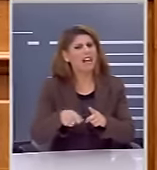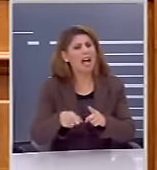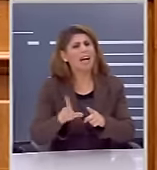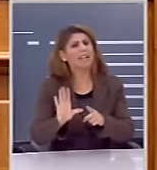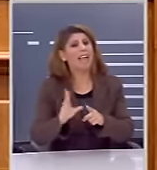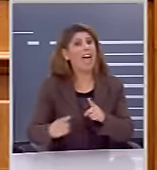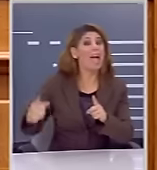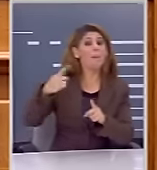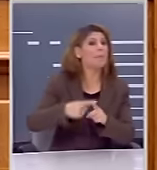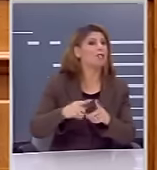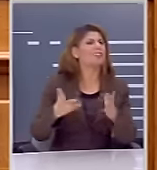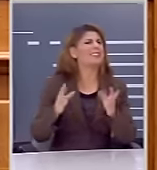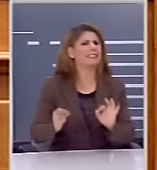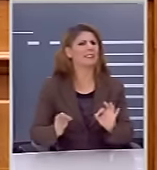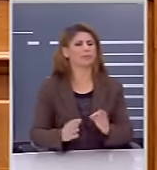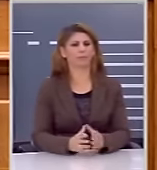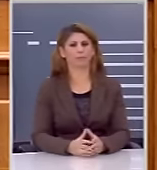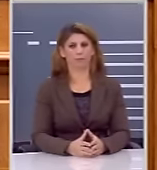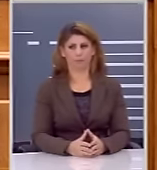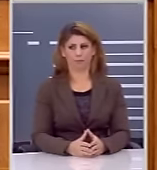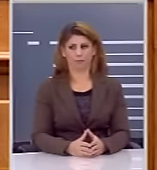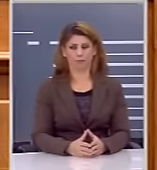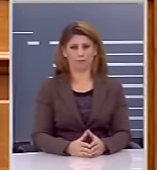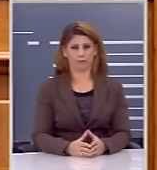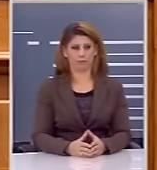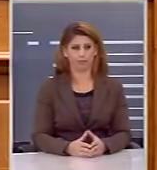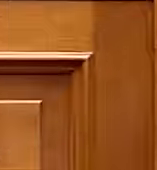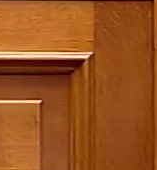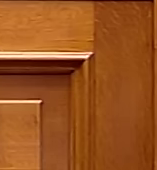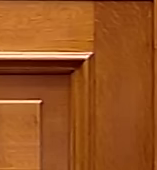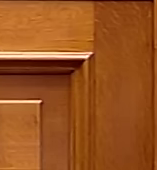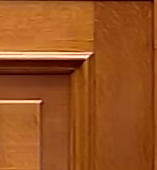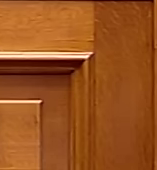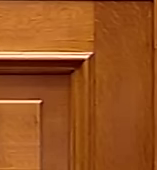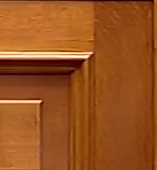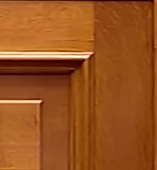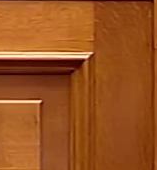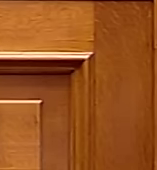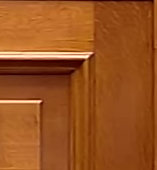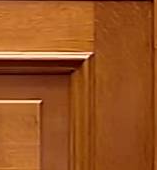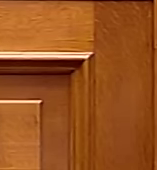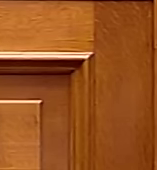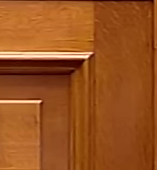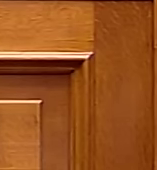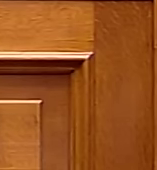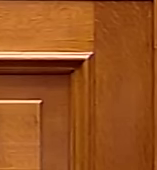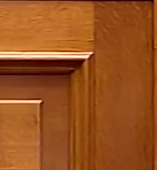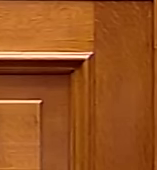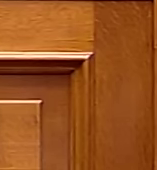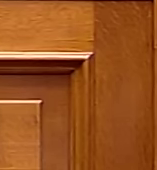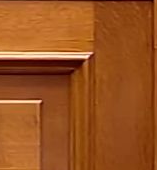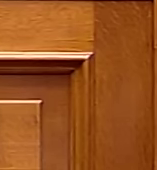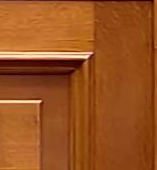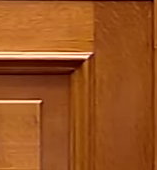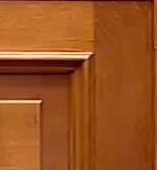και τα ακόμη παραπάνω? Να τα βάλουμε λίγο και να δούμε τι σημαίνουν για τη ζωή του μέσου Έλληνα πολίτη. Να